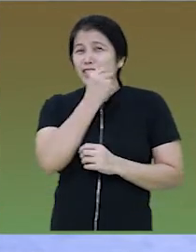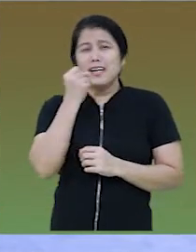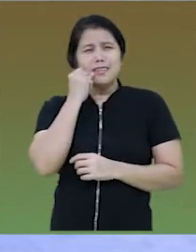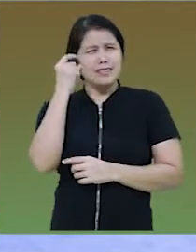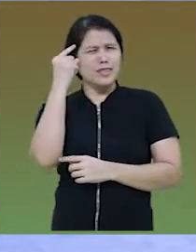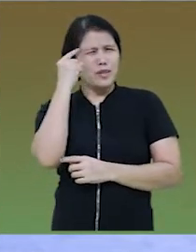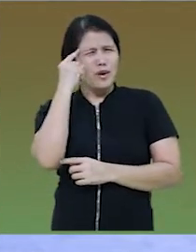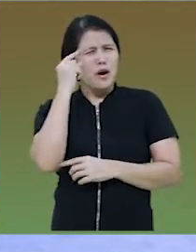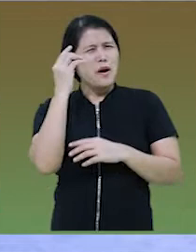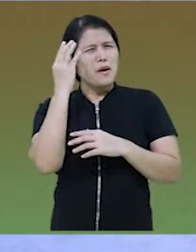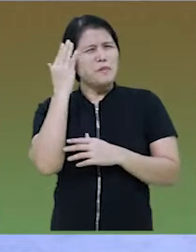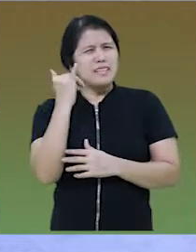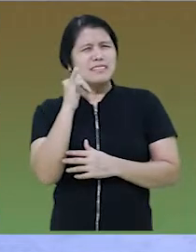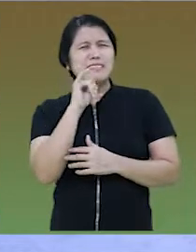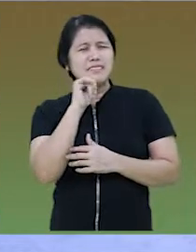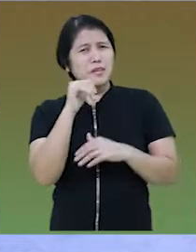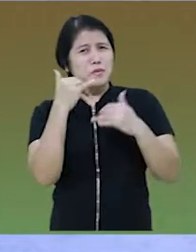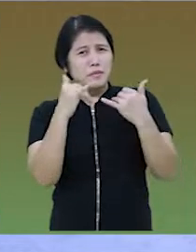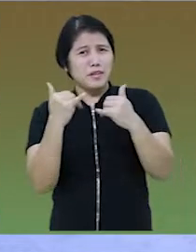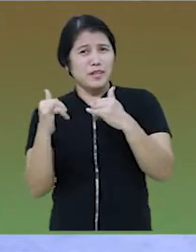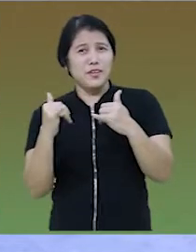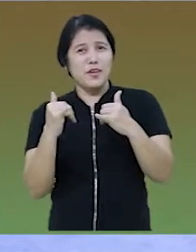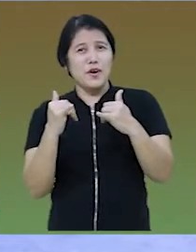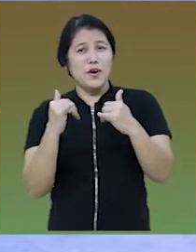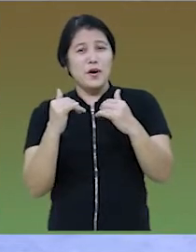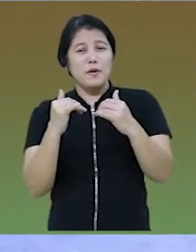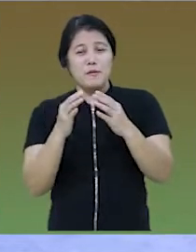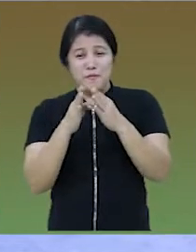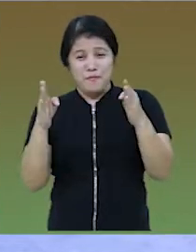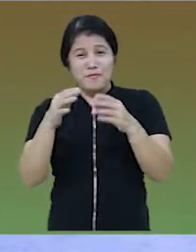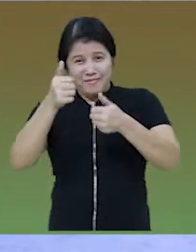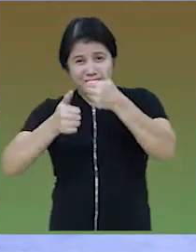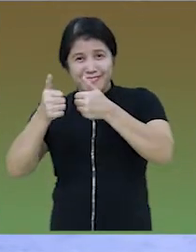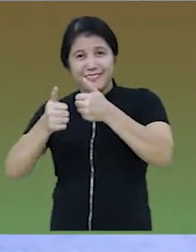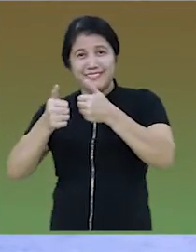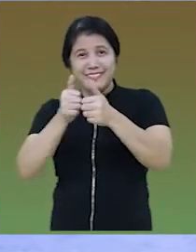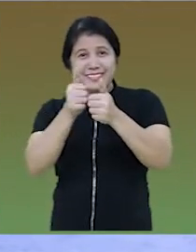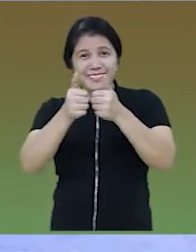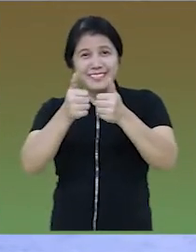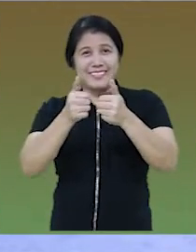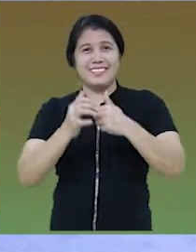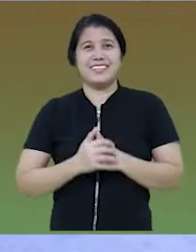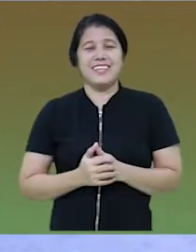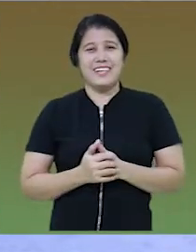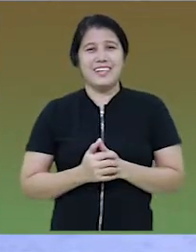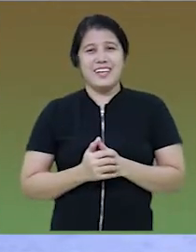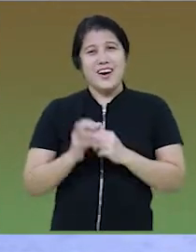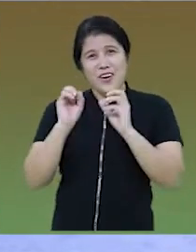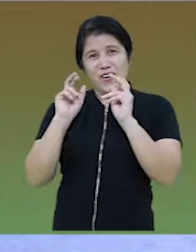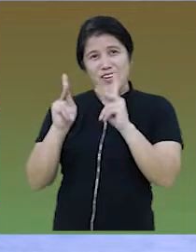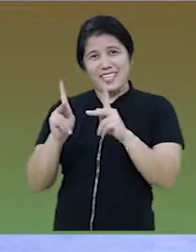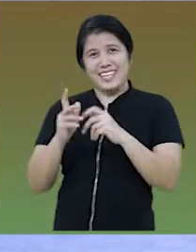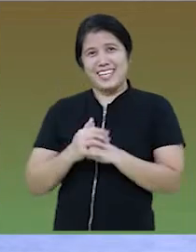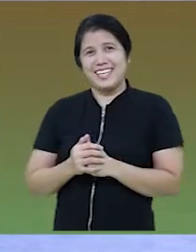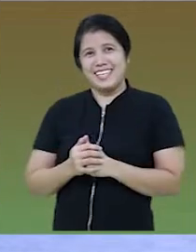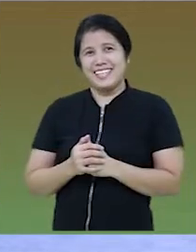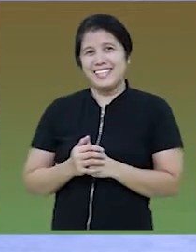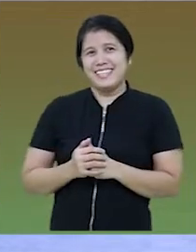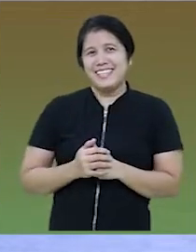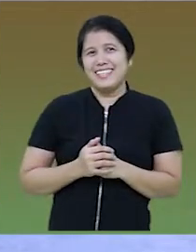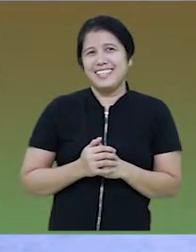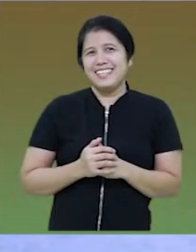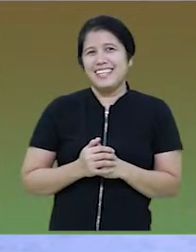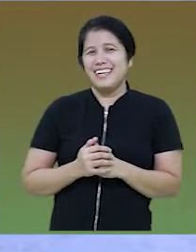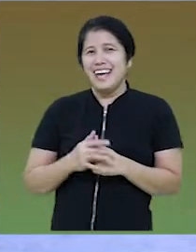Siya, naisip ko, bakit hindi tayo maglaro ng palakihan ng plastic balloon? Sige, Ate Shen. Masaya